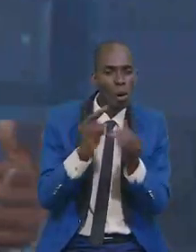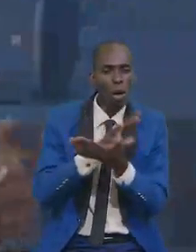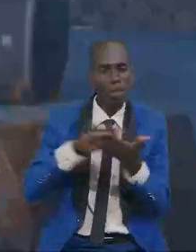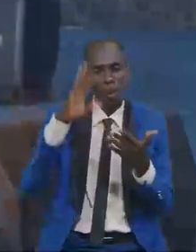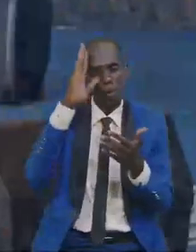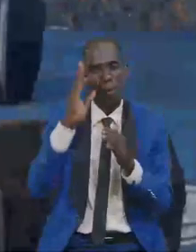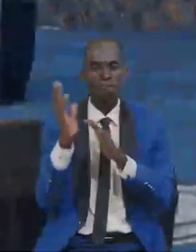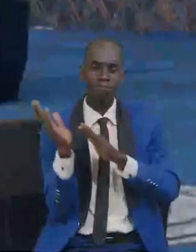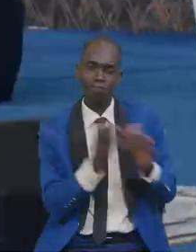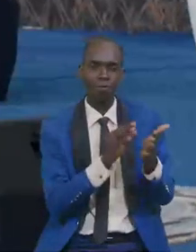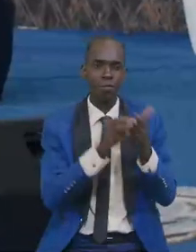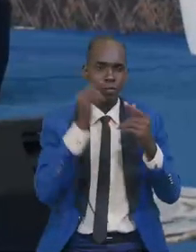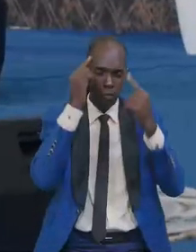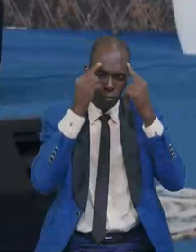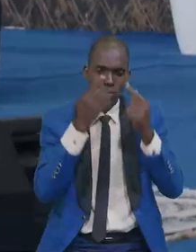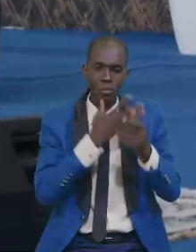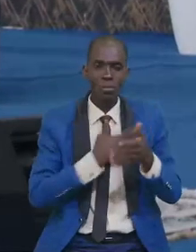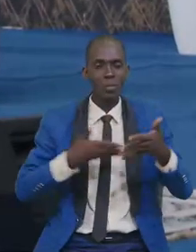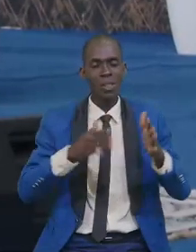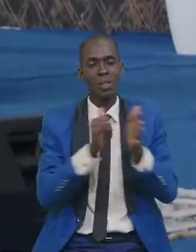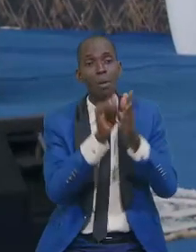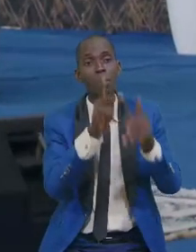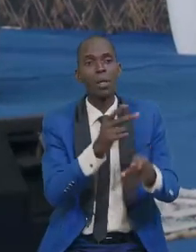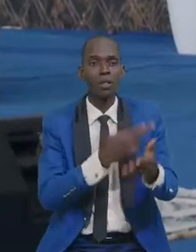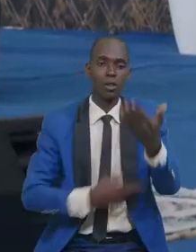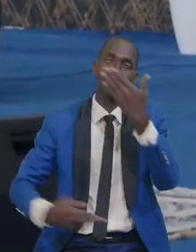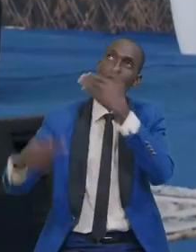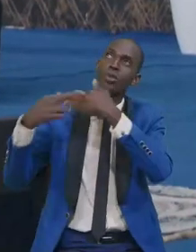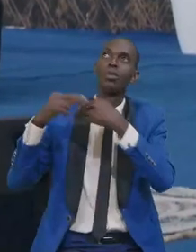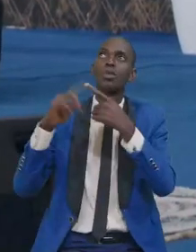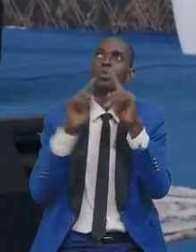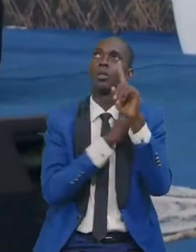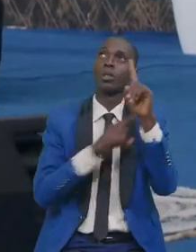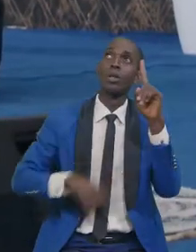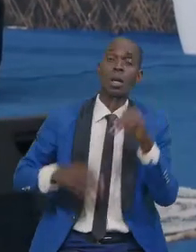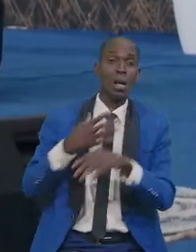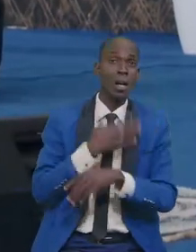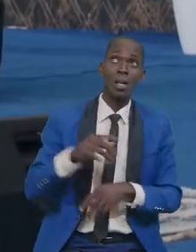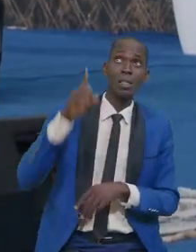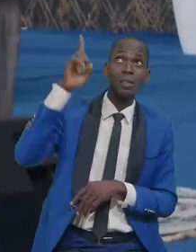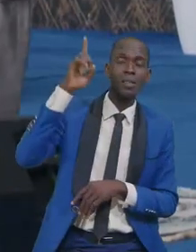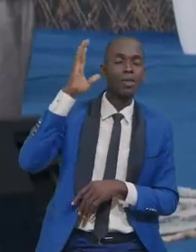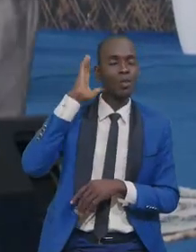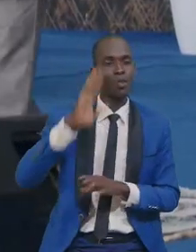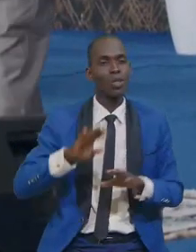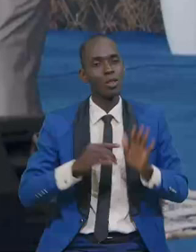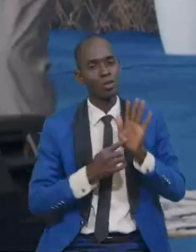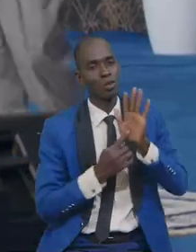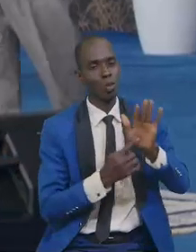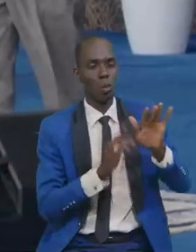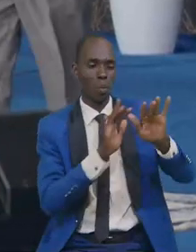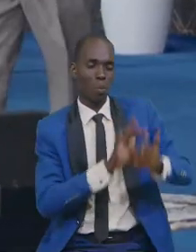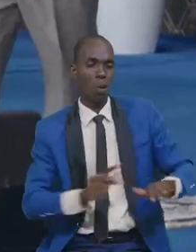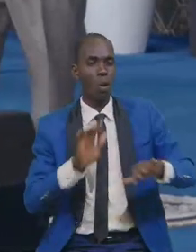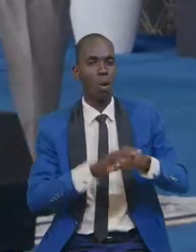et l'homme d'iniquité ses pensées, qu'il retourne à l'Éternel, qui aura pitié de lui.